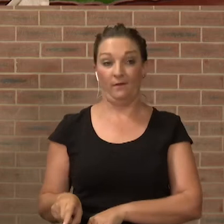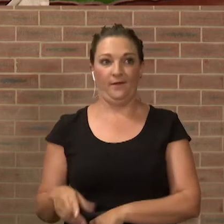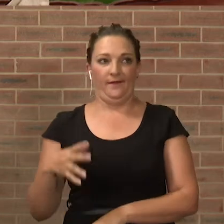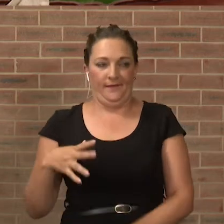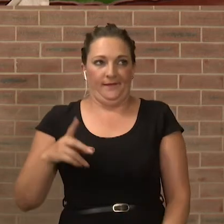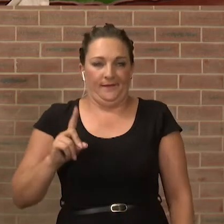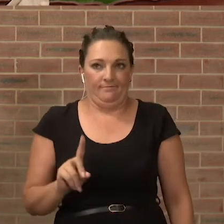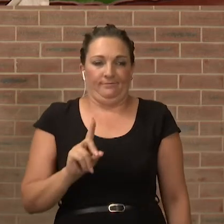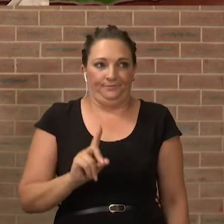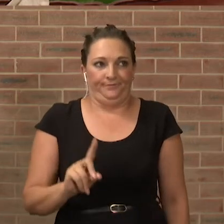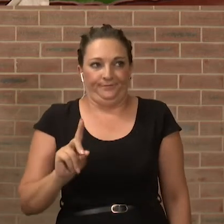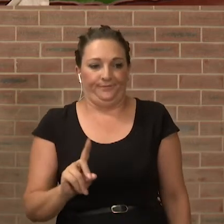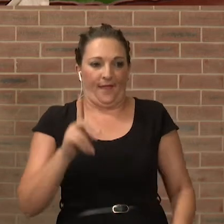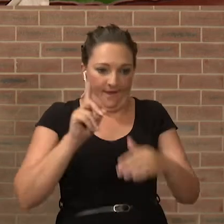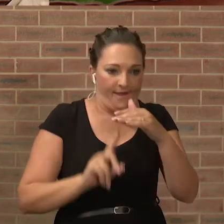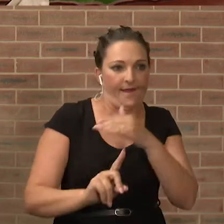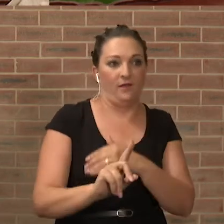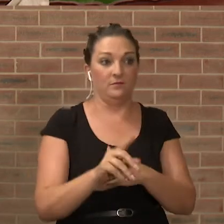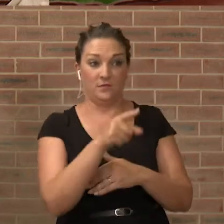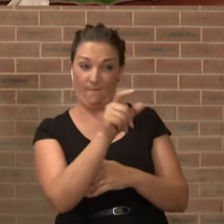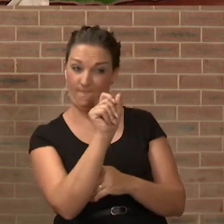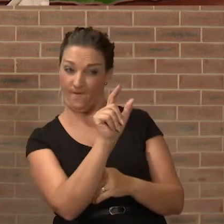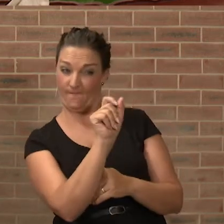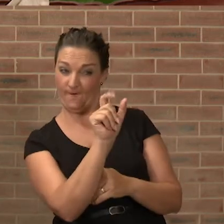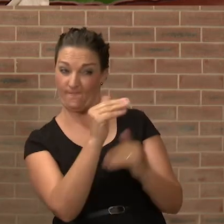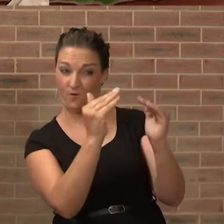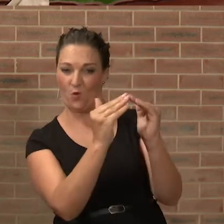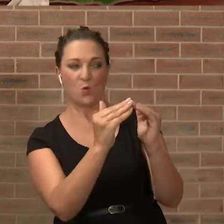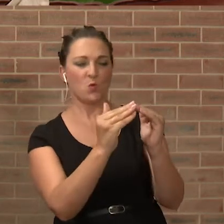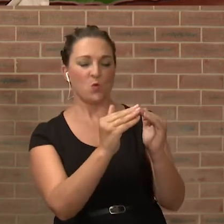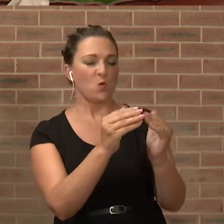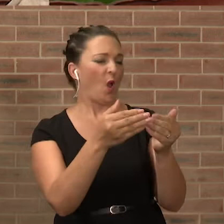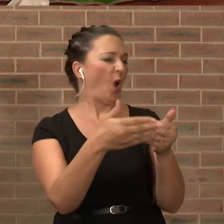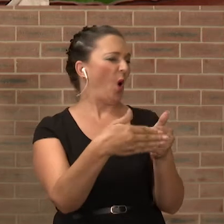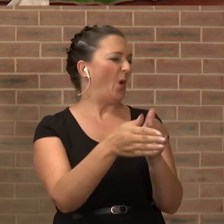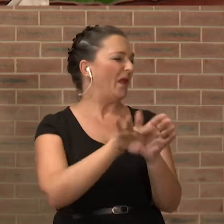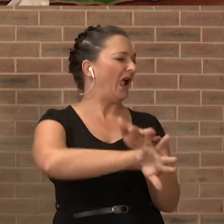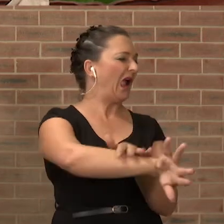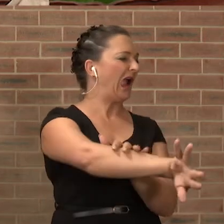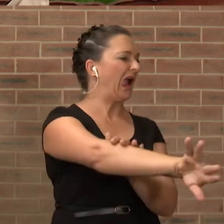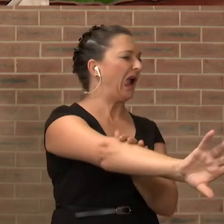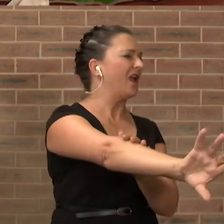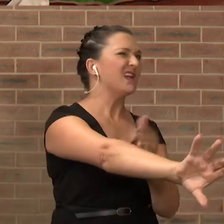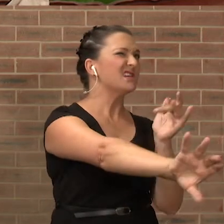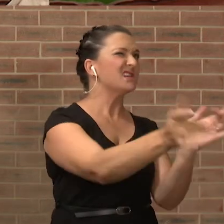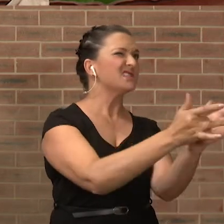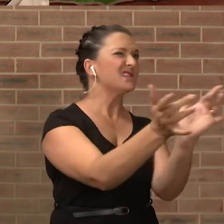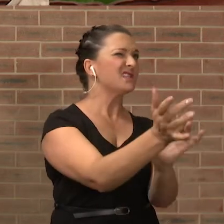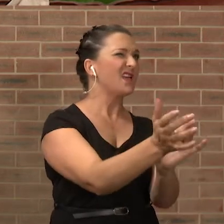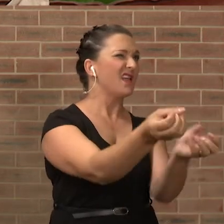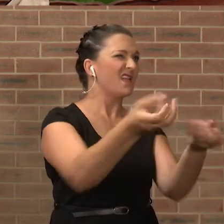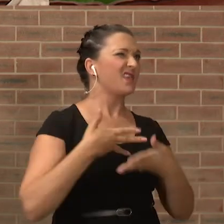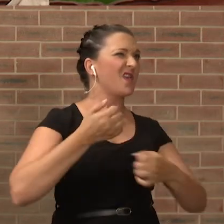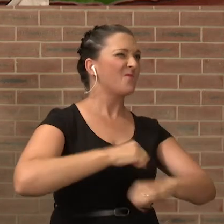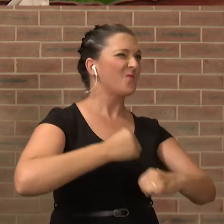jou." Sy sleep voet uit die kombuis uit, by die tuinhuisie het sy die deurs op 'n skreefie oopgemaak, haar hand ingesteek en